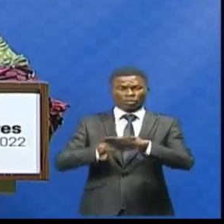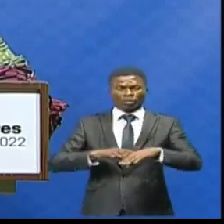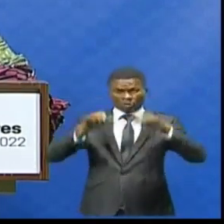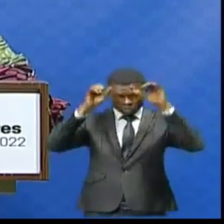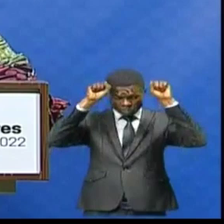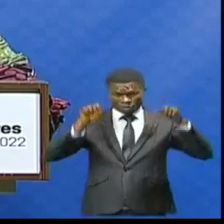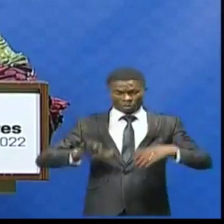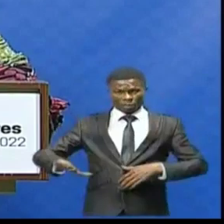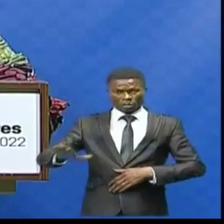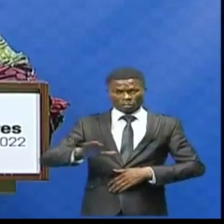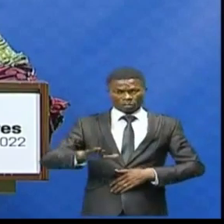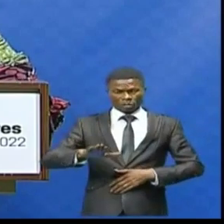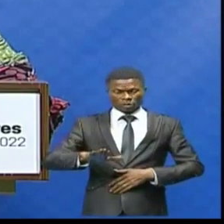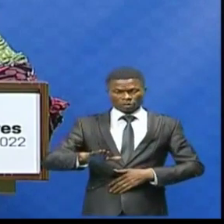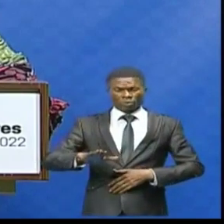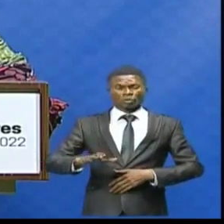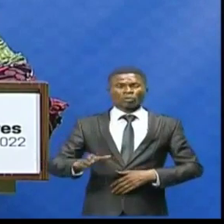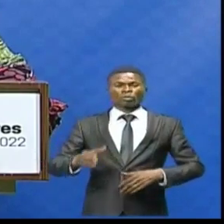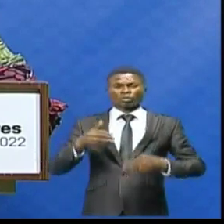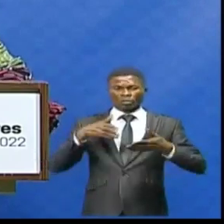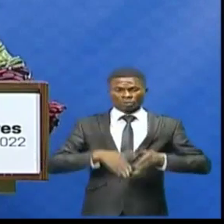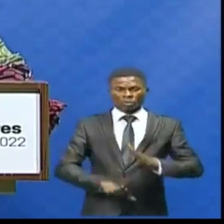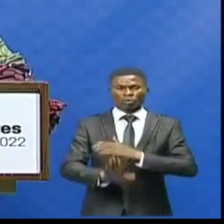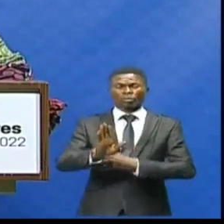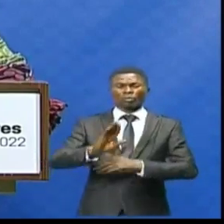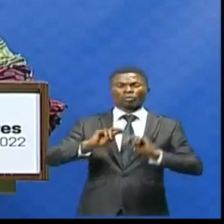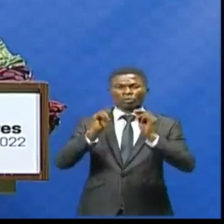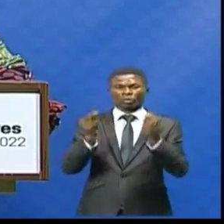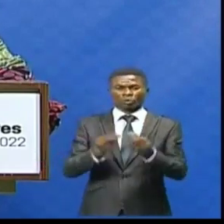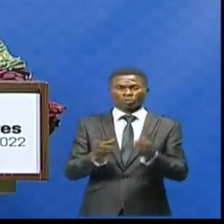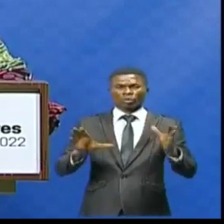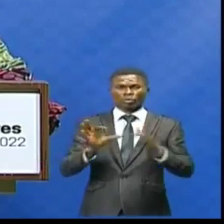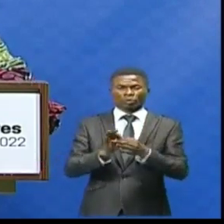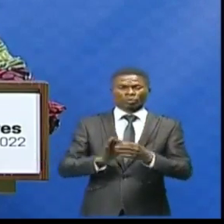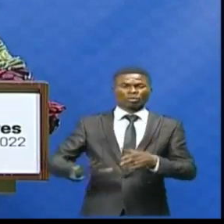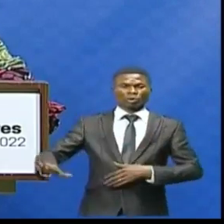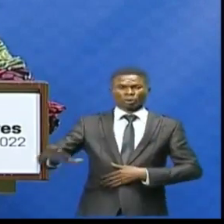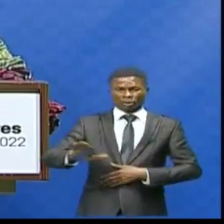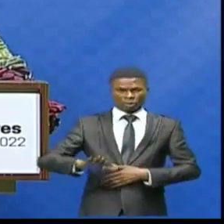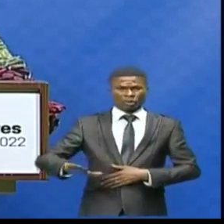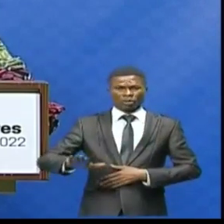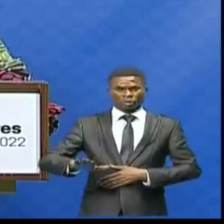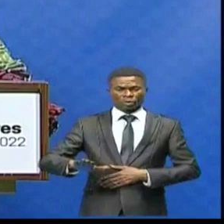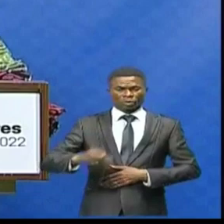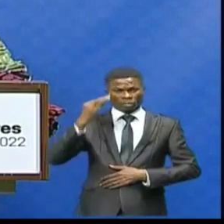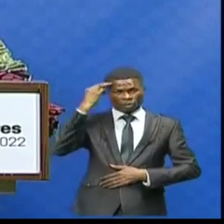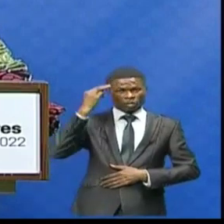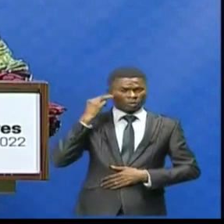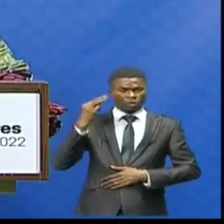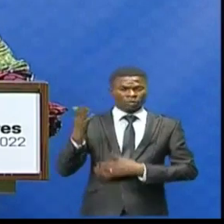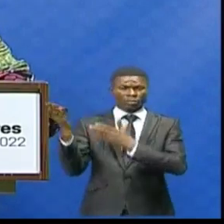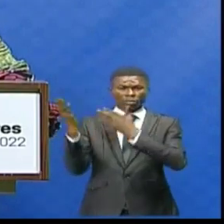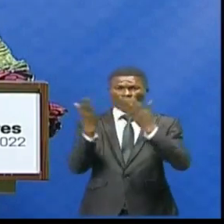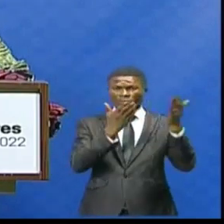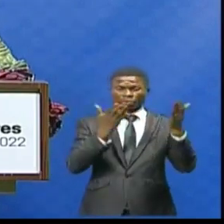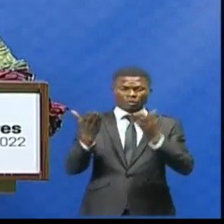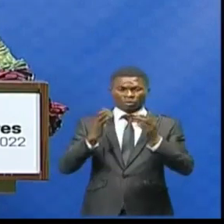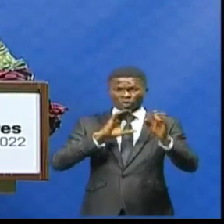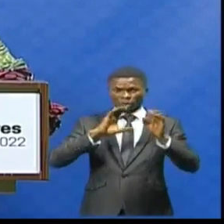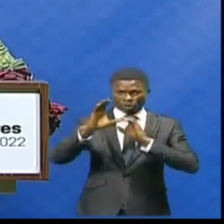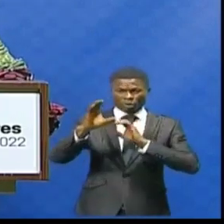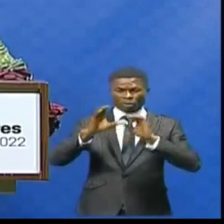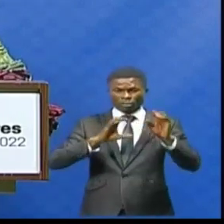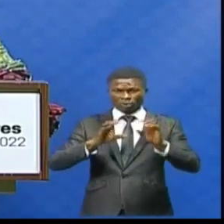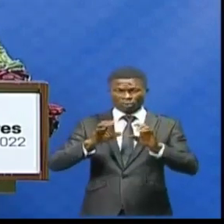la République à la mobilisation et à la solidarité nationale le ministre des Transports voit des